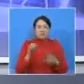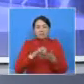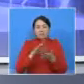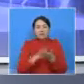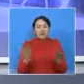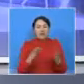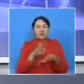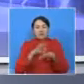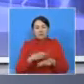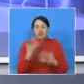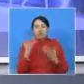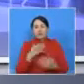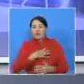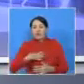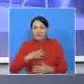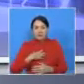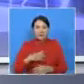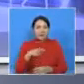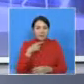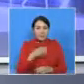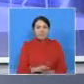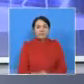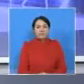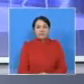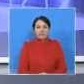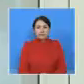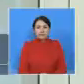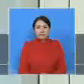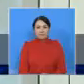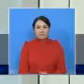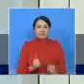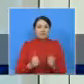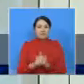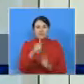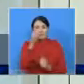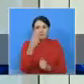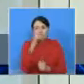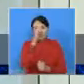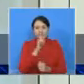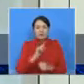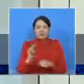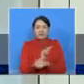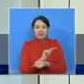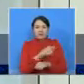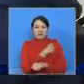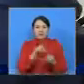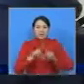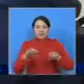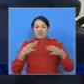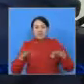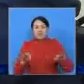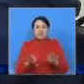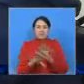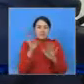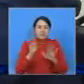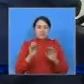қалай жүретінін, қаншалықты маңызды барын мамандар айтып береді. Алдағы бір айда өз емдеу мекемеңізді еркін таңдап қайта